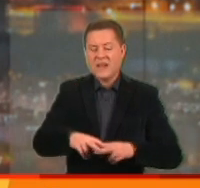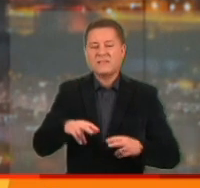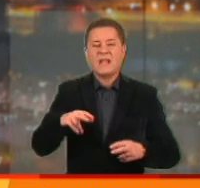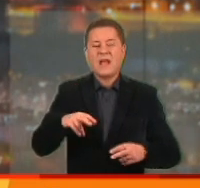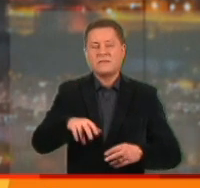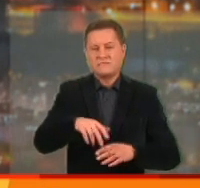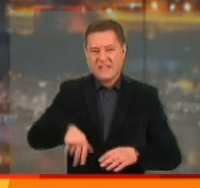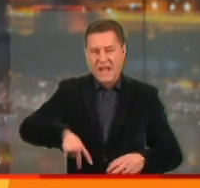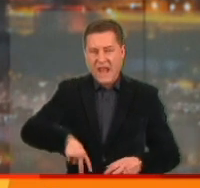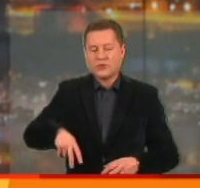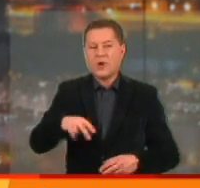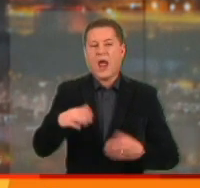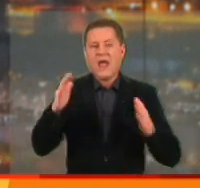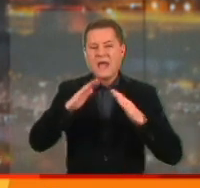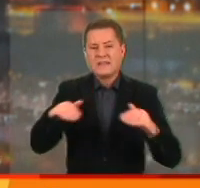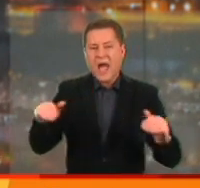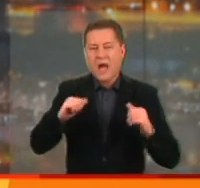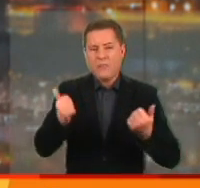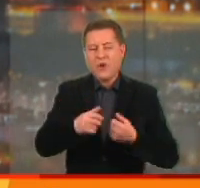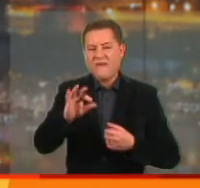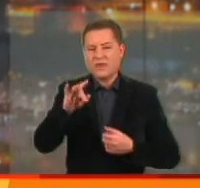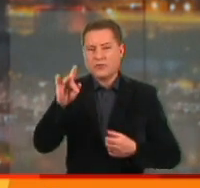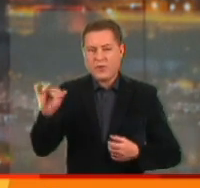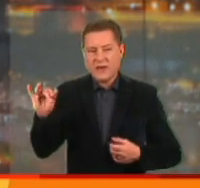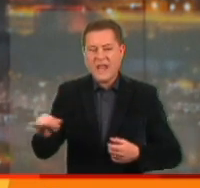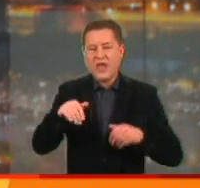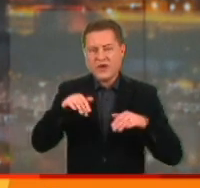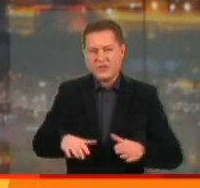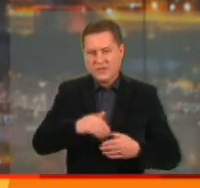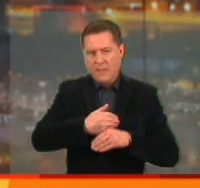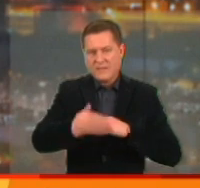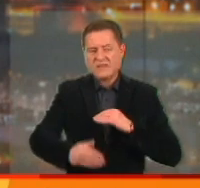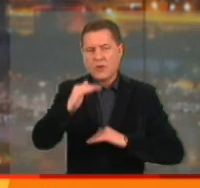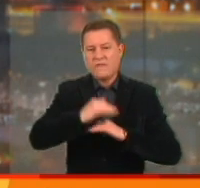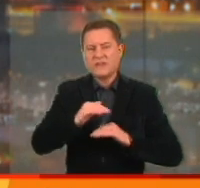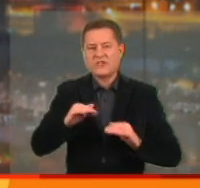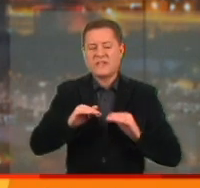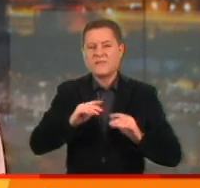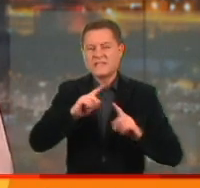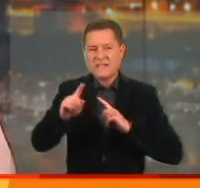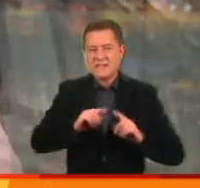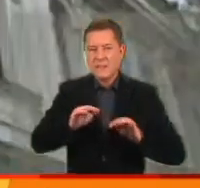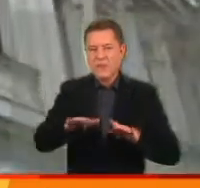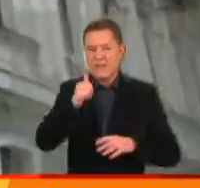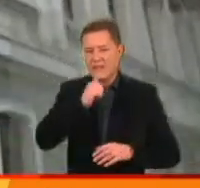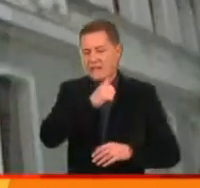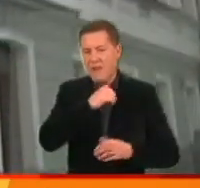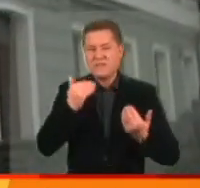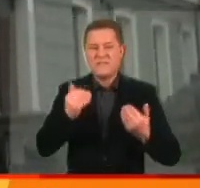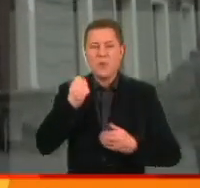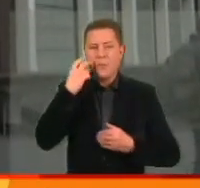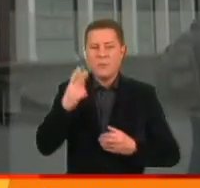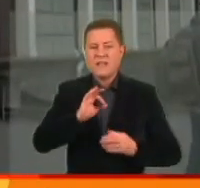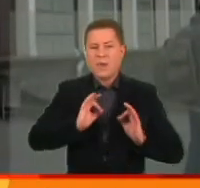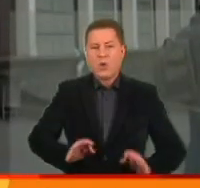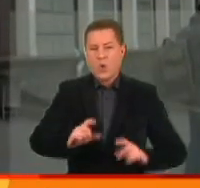Петроса Саркісяна. Рішенням судді урадили напередодні, пізно ввечері, засідання провели таємно. Уже сьогодні по обіді до